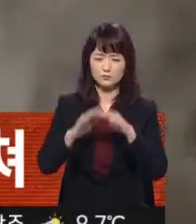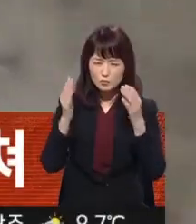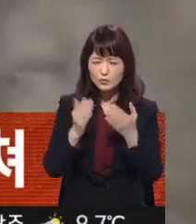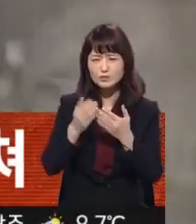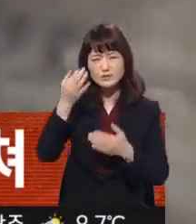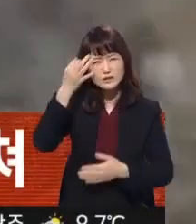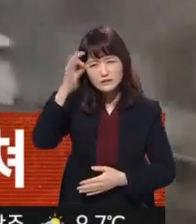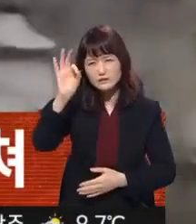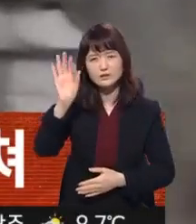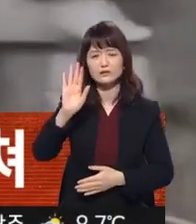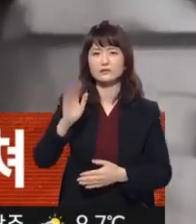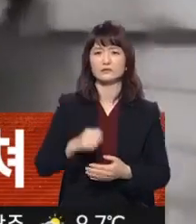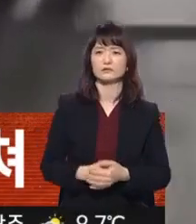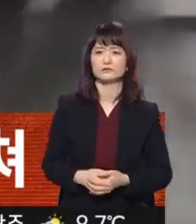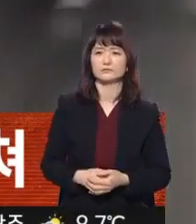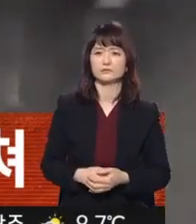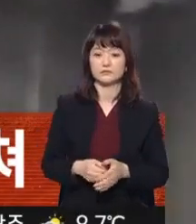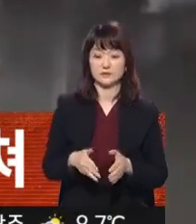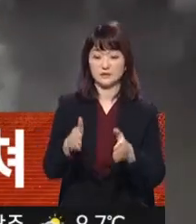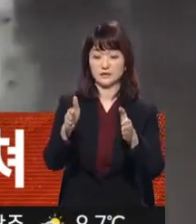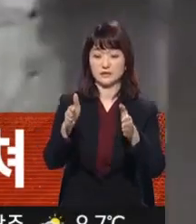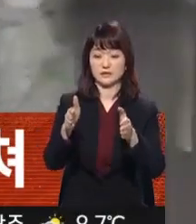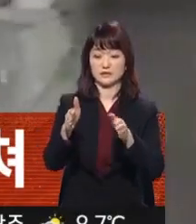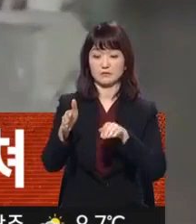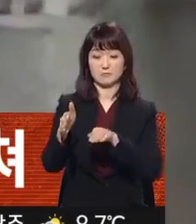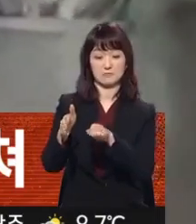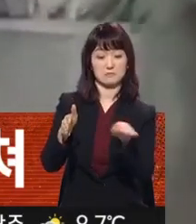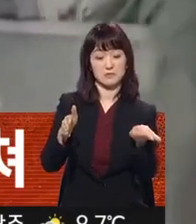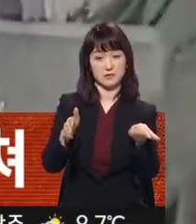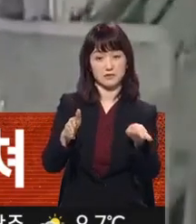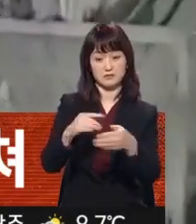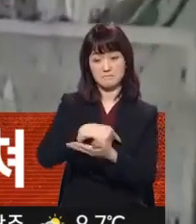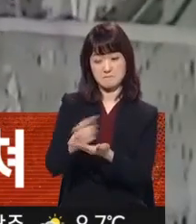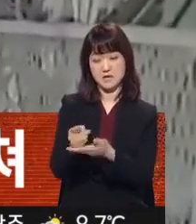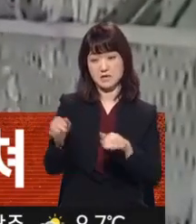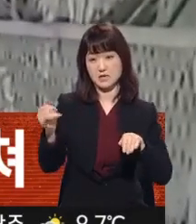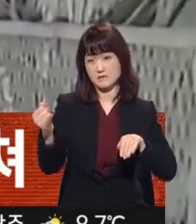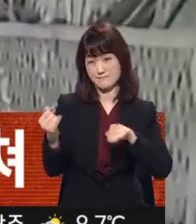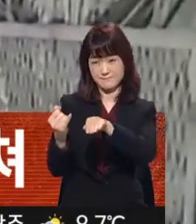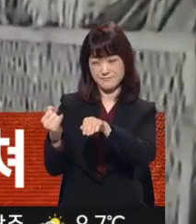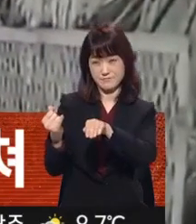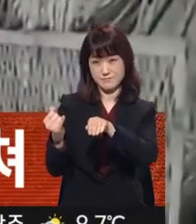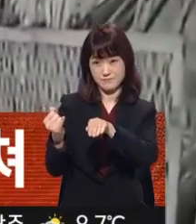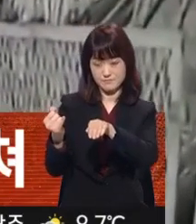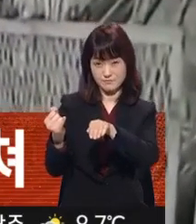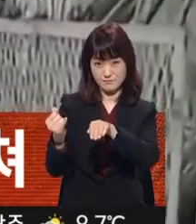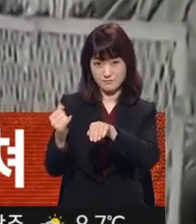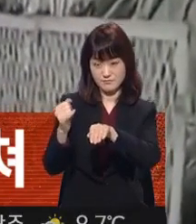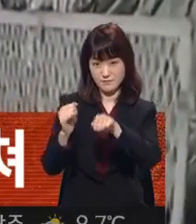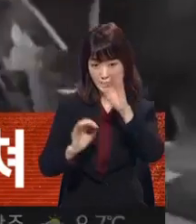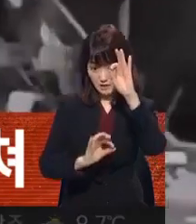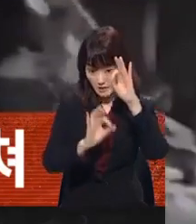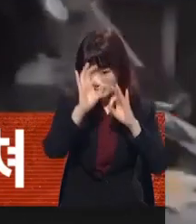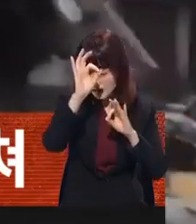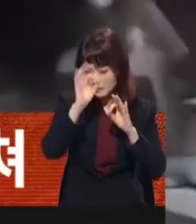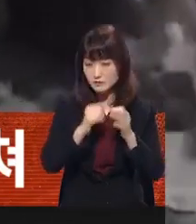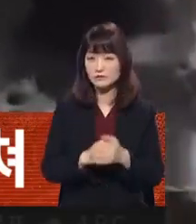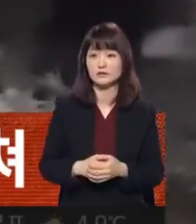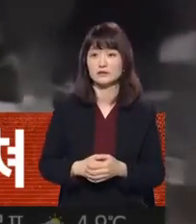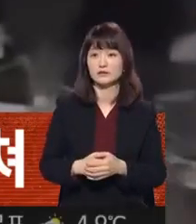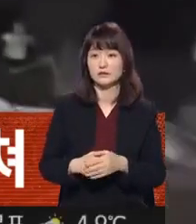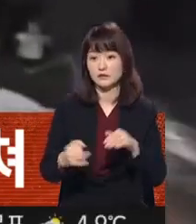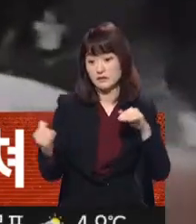건 아니고요 예를 들어서 뭐 차선을 위반했던 신호를 위반했다거나 과속을 했다거나 이런 잘못이 있어서 이게 직접적으로 접촉을 하지